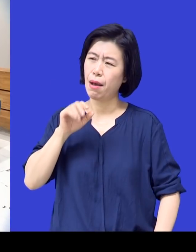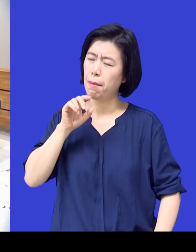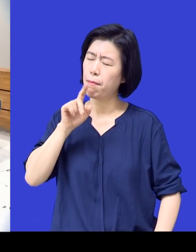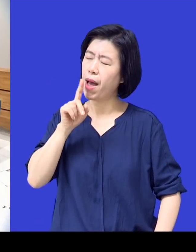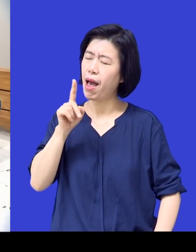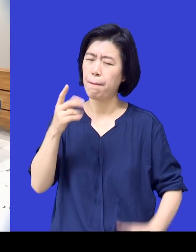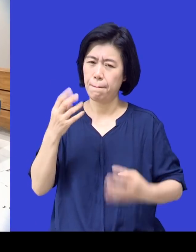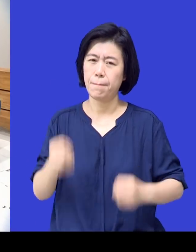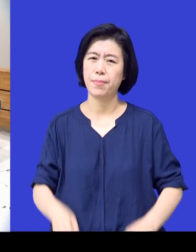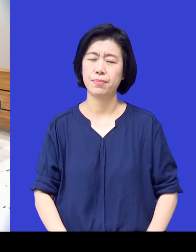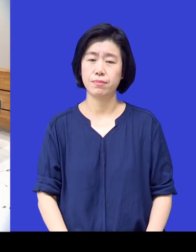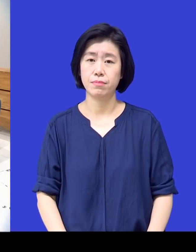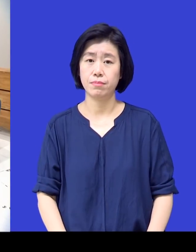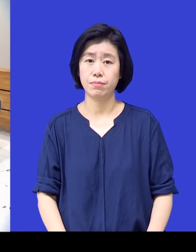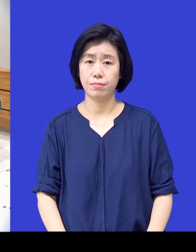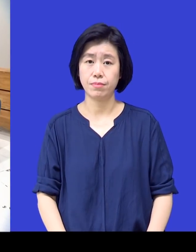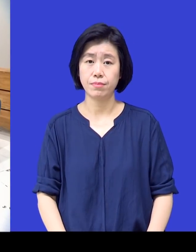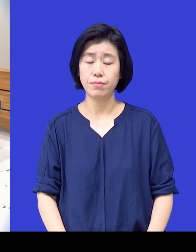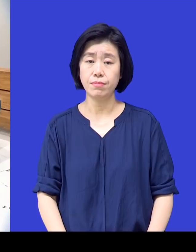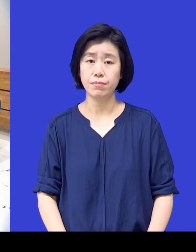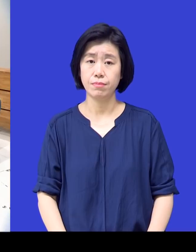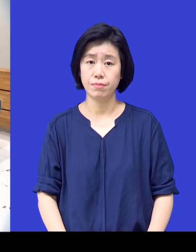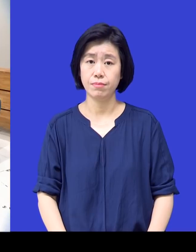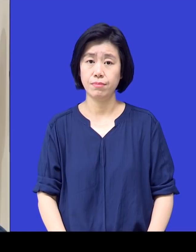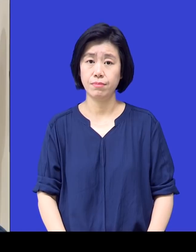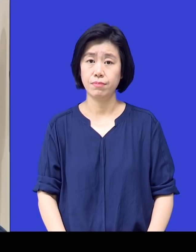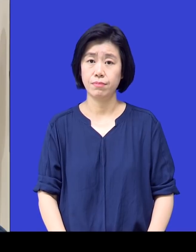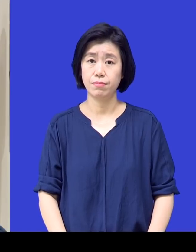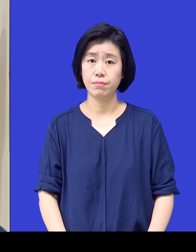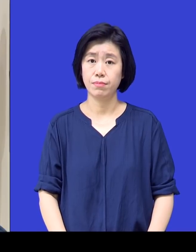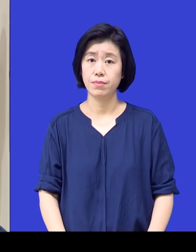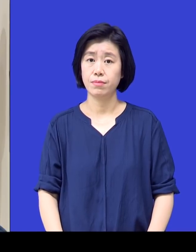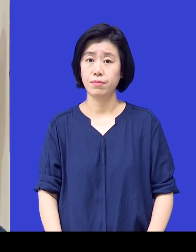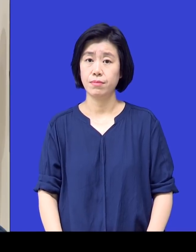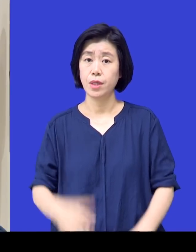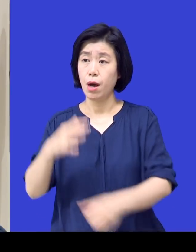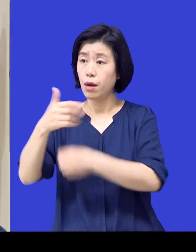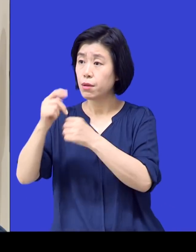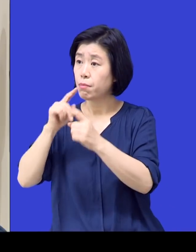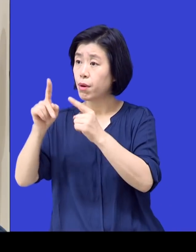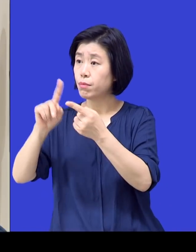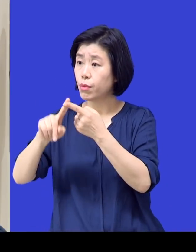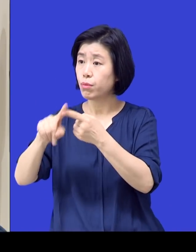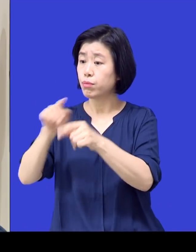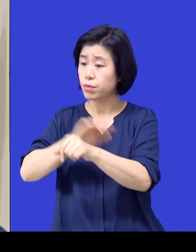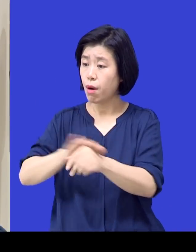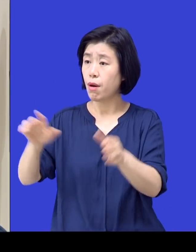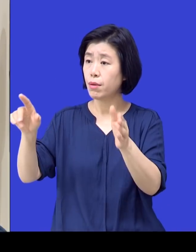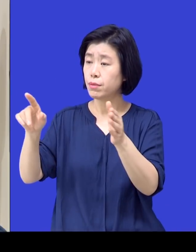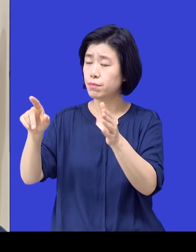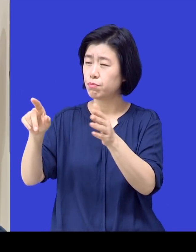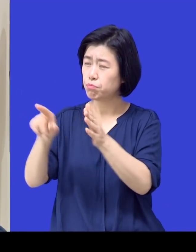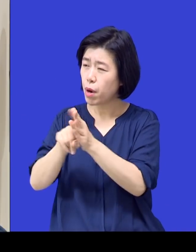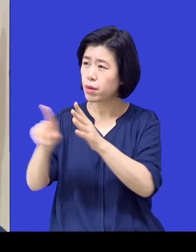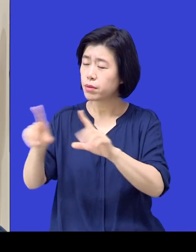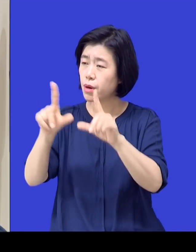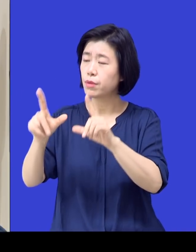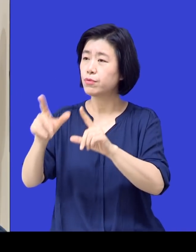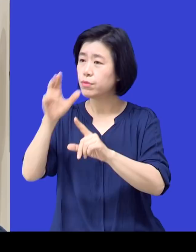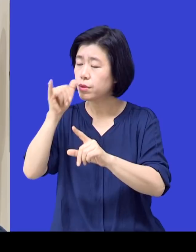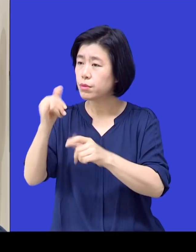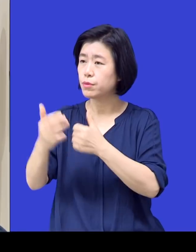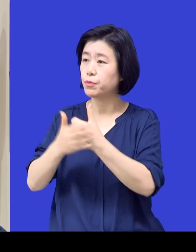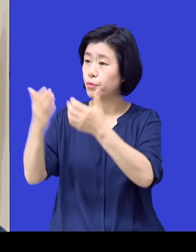저희도 그런 생각들 해봤잖아요. 맞아요. 그러니까 그죠? 되게 하든지 예예예. 네. 아니면 그냥 포기하고 살게 하든지 예.